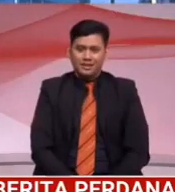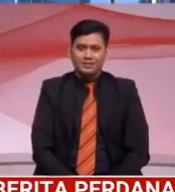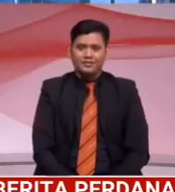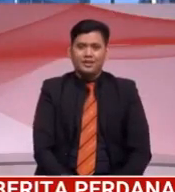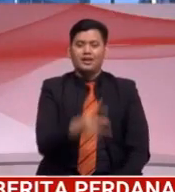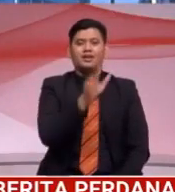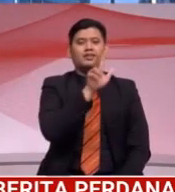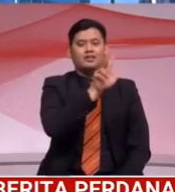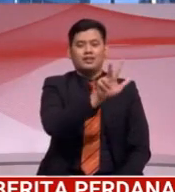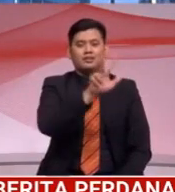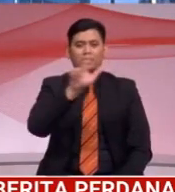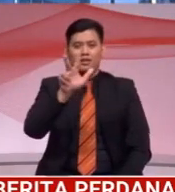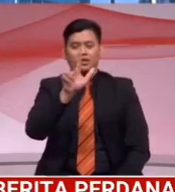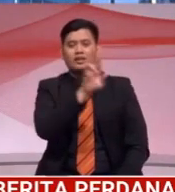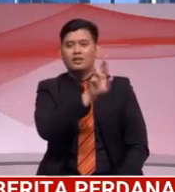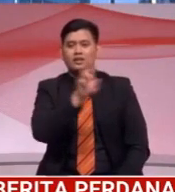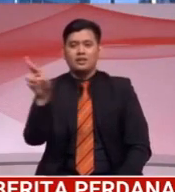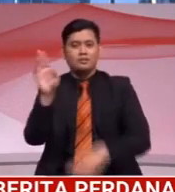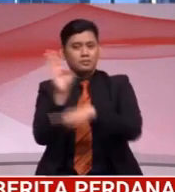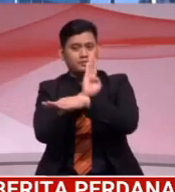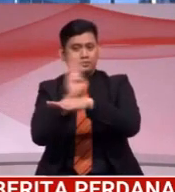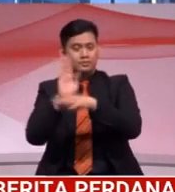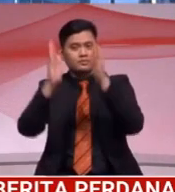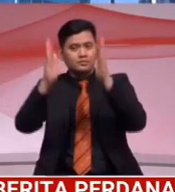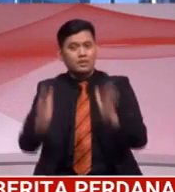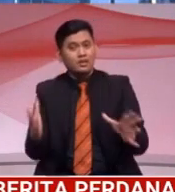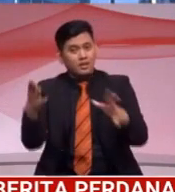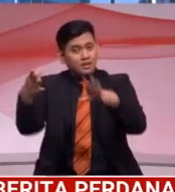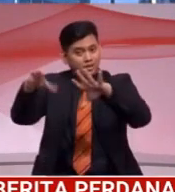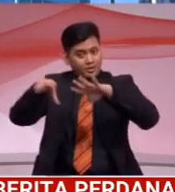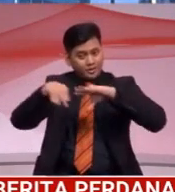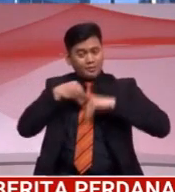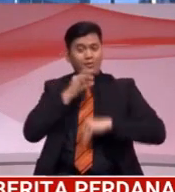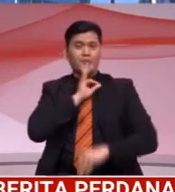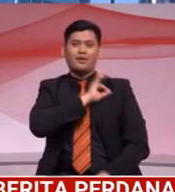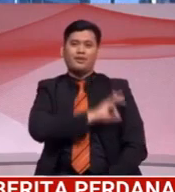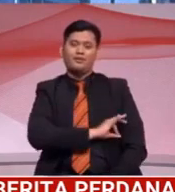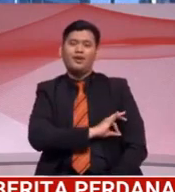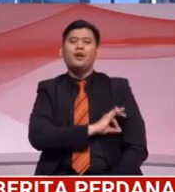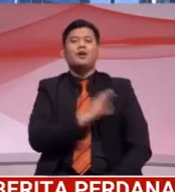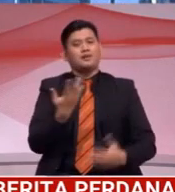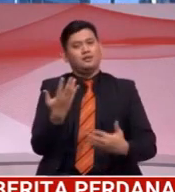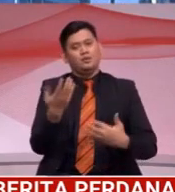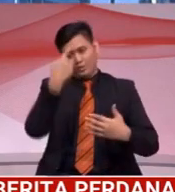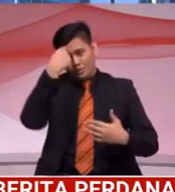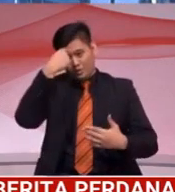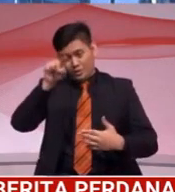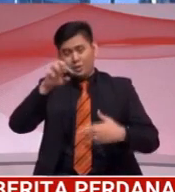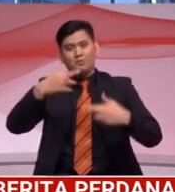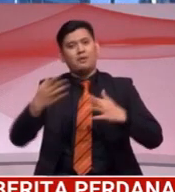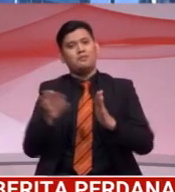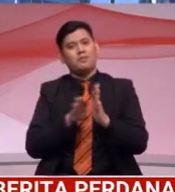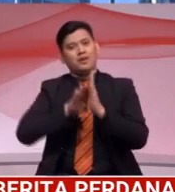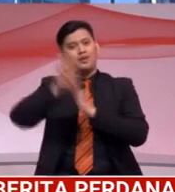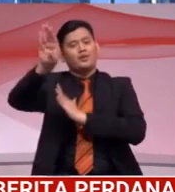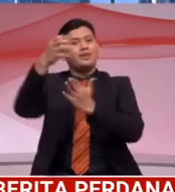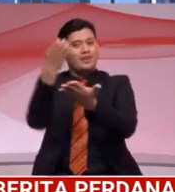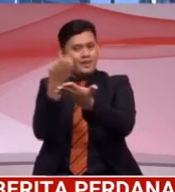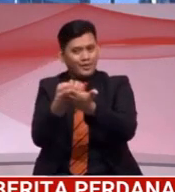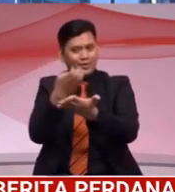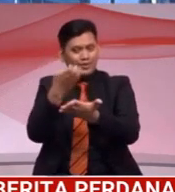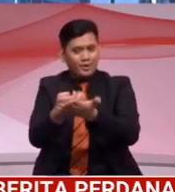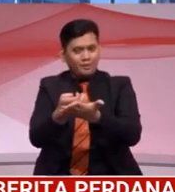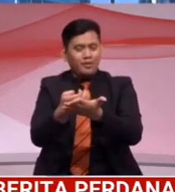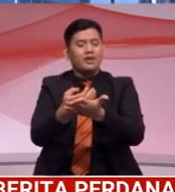Seramai 33,000 usahawan mendapat manfaat skim pembiayaan pemulihan perniagaan sektor mikro CBRM